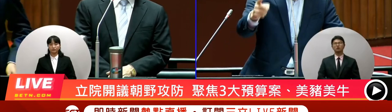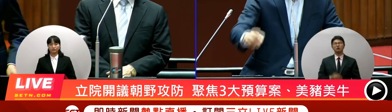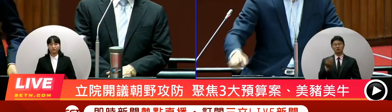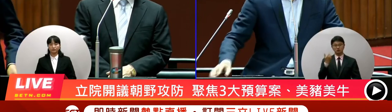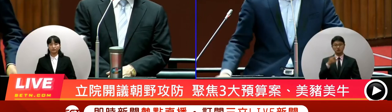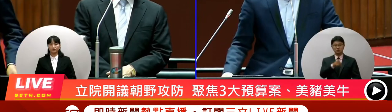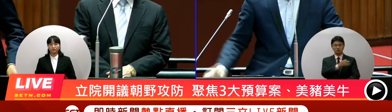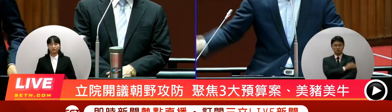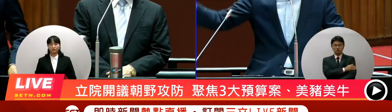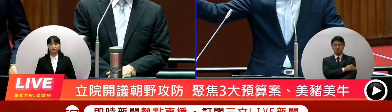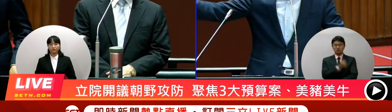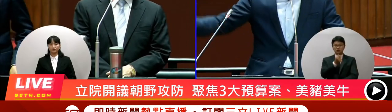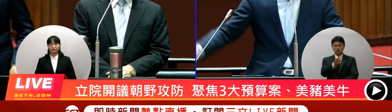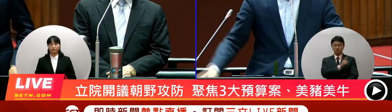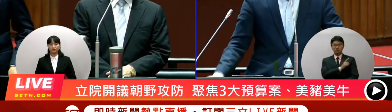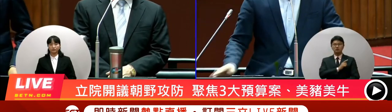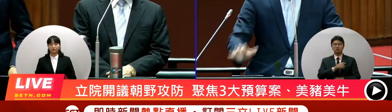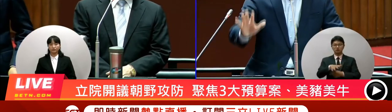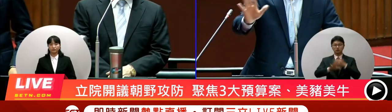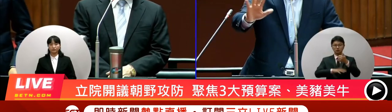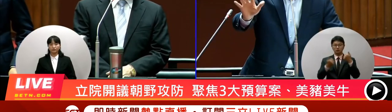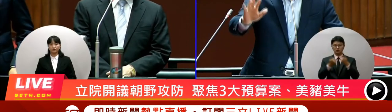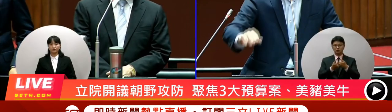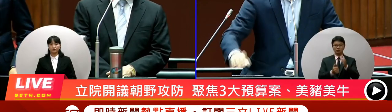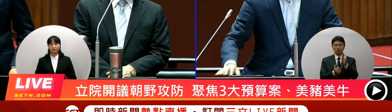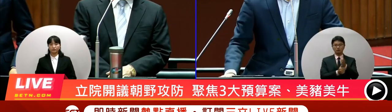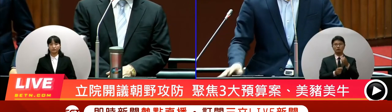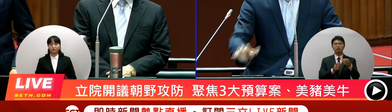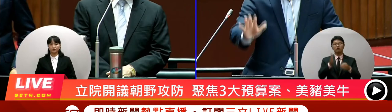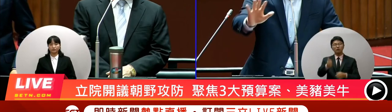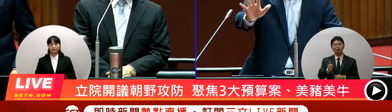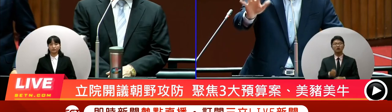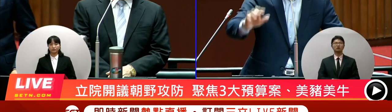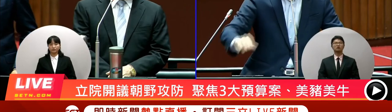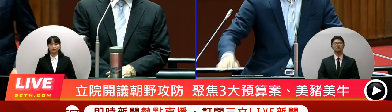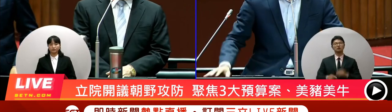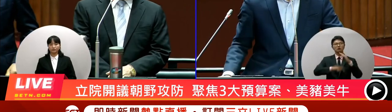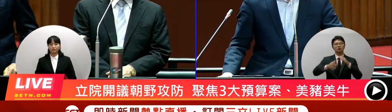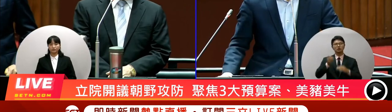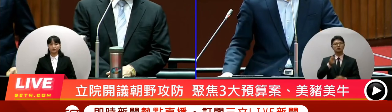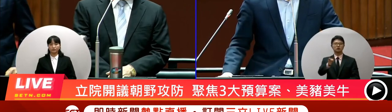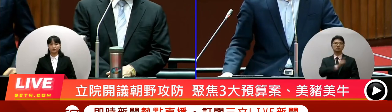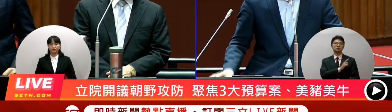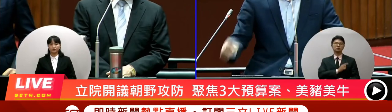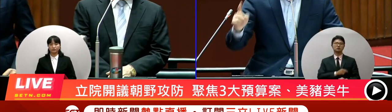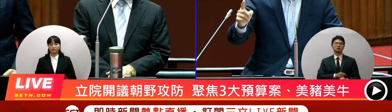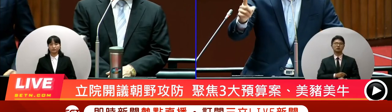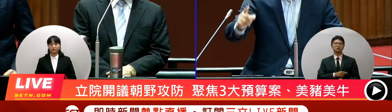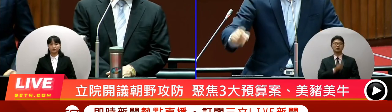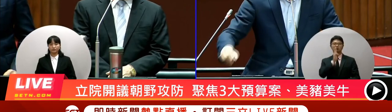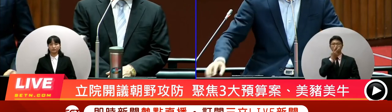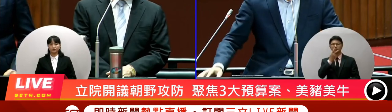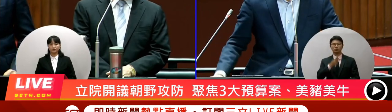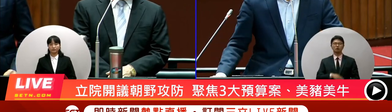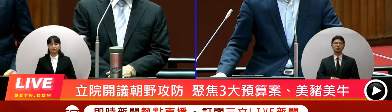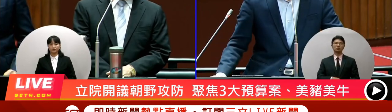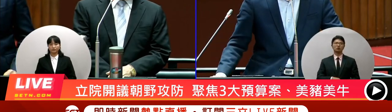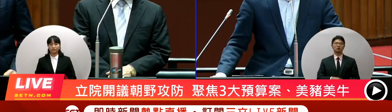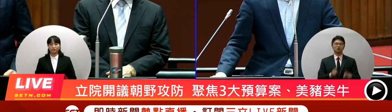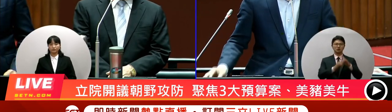面执政，你仍然反对。院长，不要说你的标准不一样，不要再欺骗人民